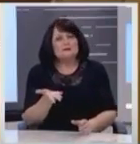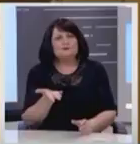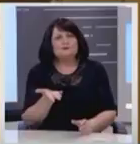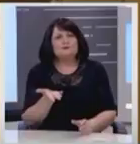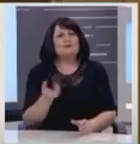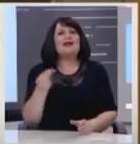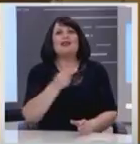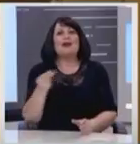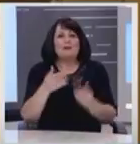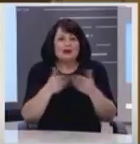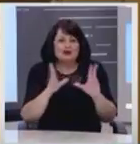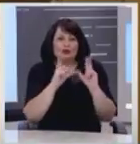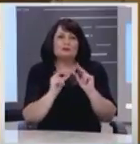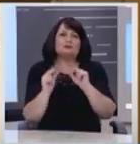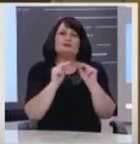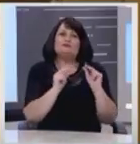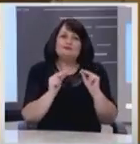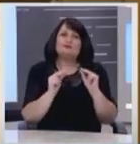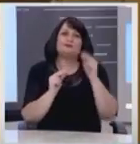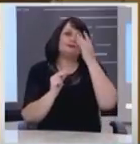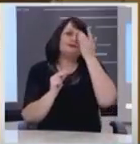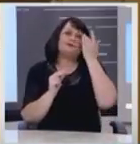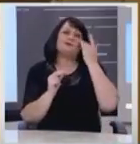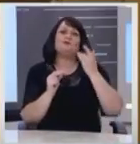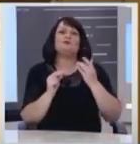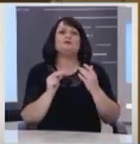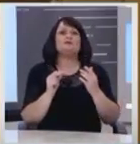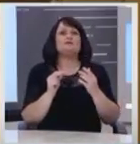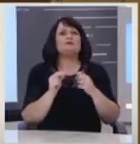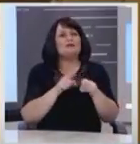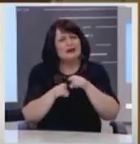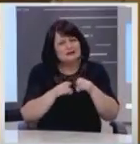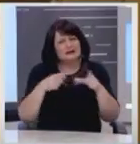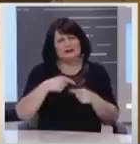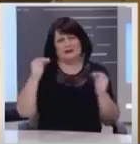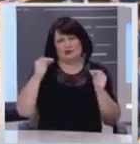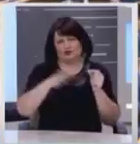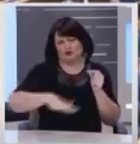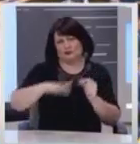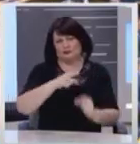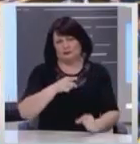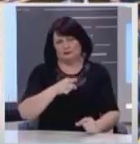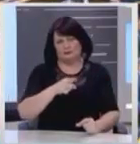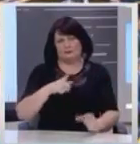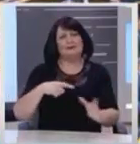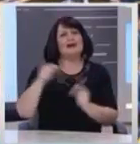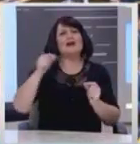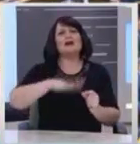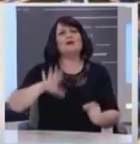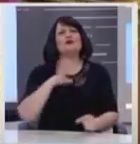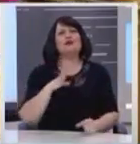ένα θέμα που αφορά κυρίως τον Κυπριακό λαό και ο Κυπριακός